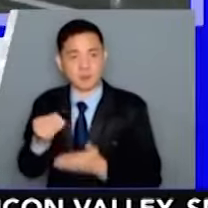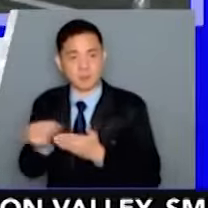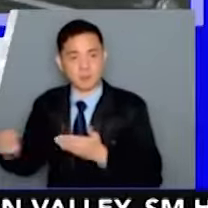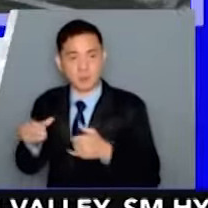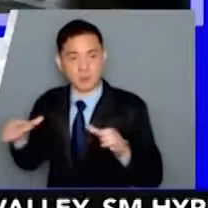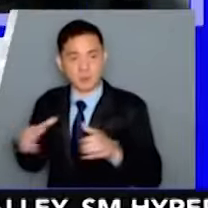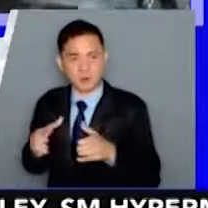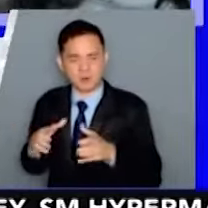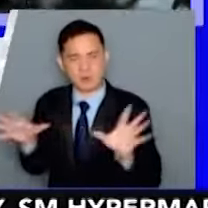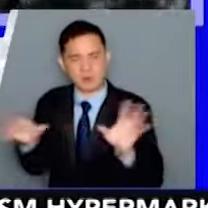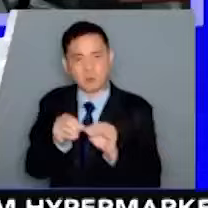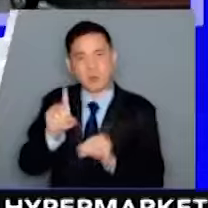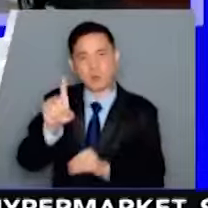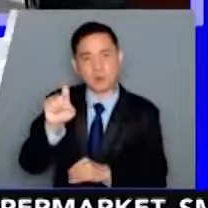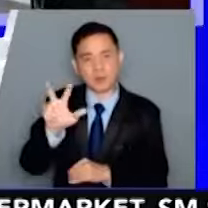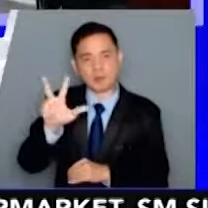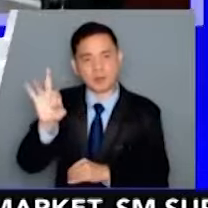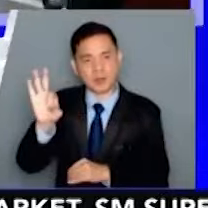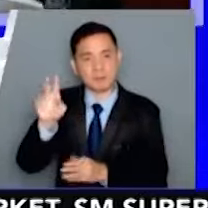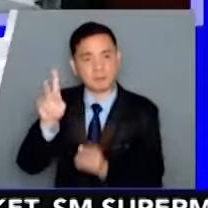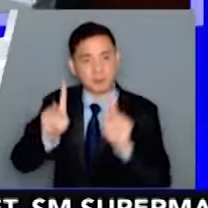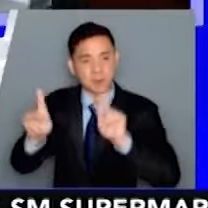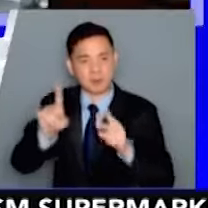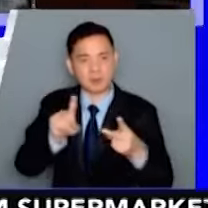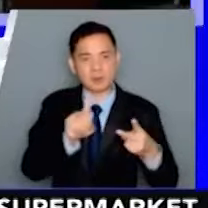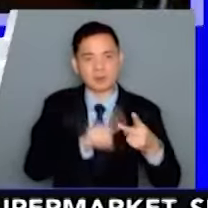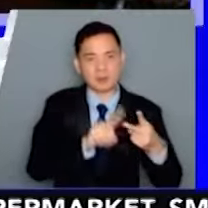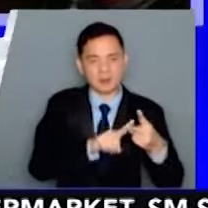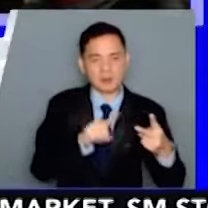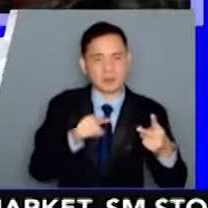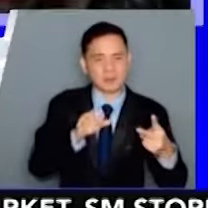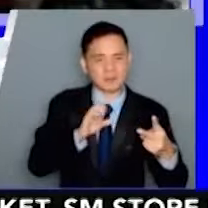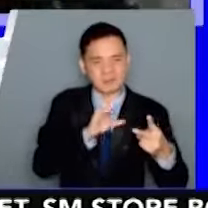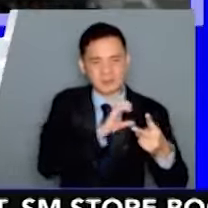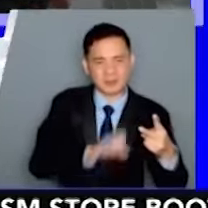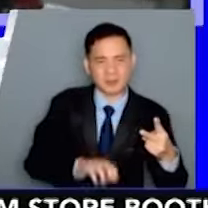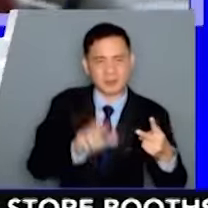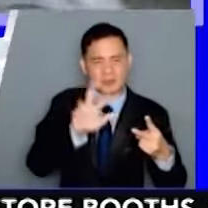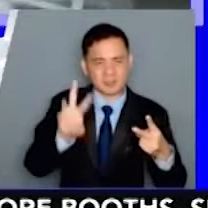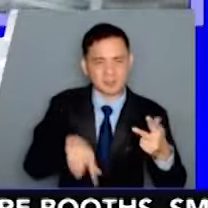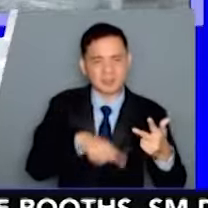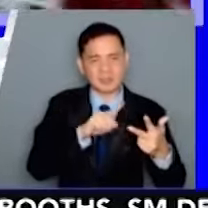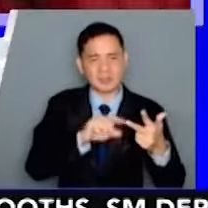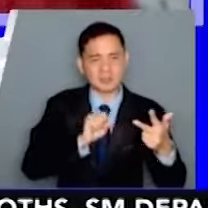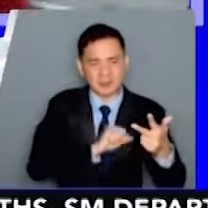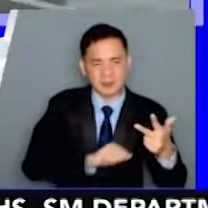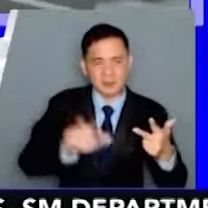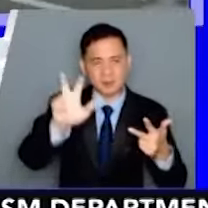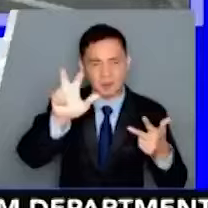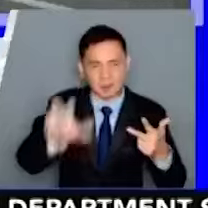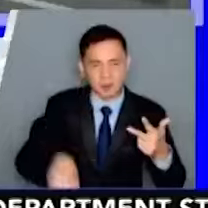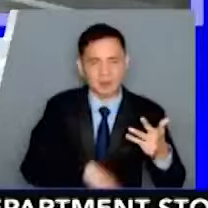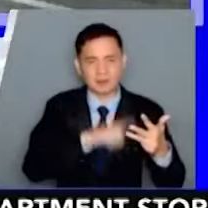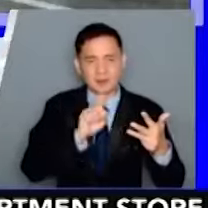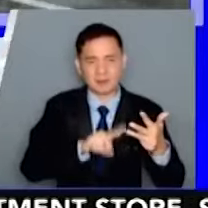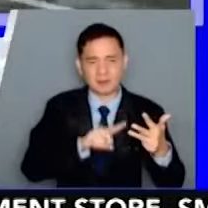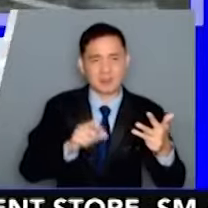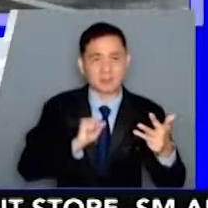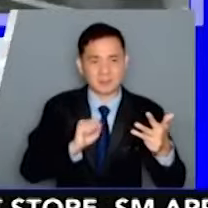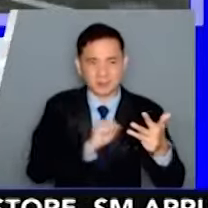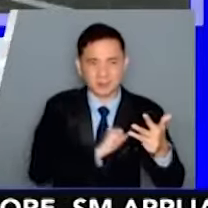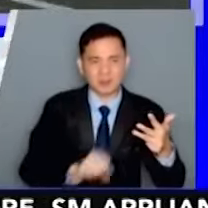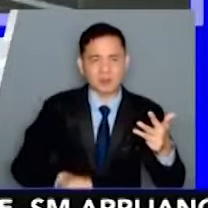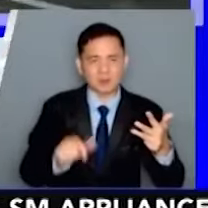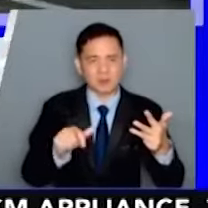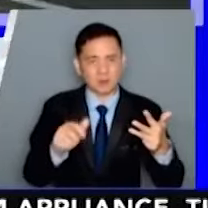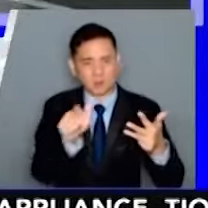139, ang vice chair po is around 56, ang congressman po is 300. Meron po tayong mga senador na 24,